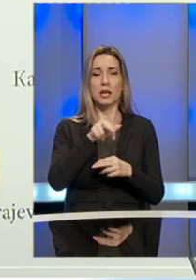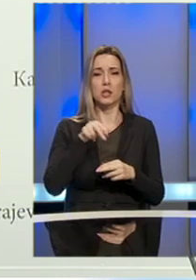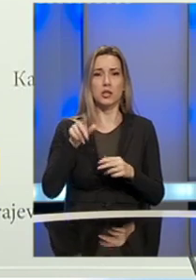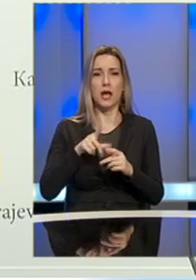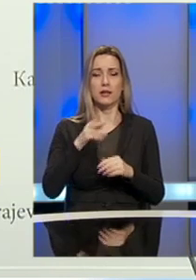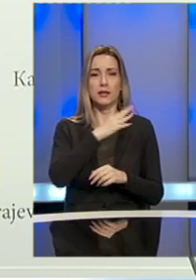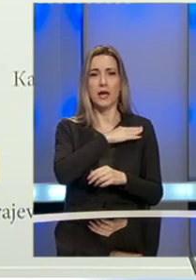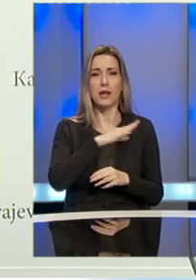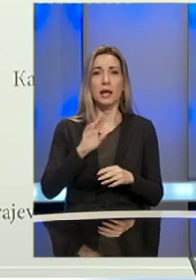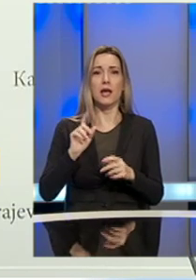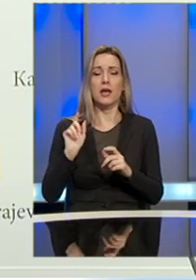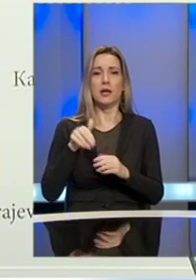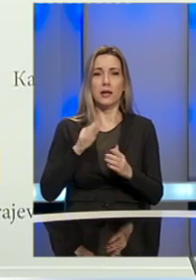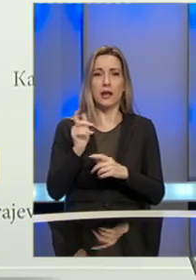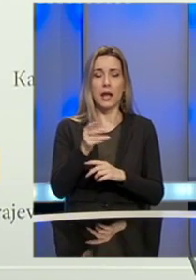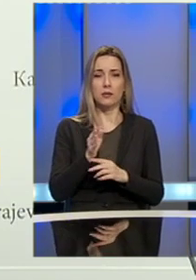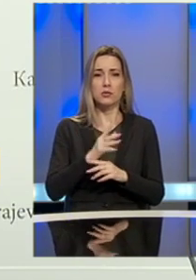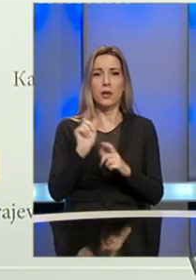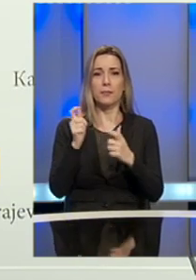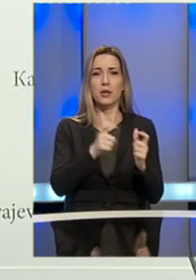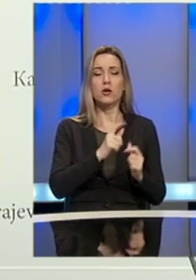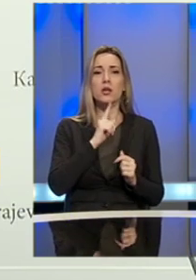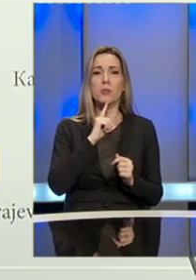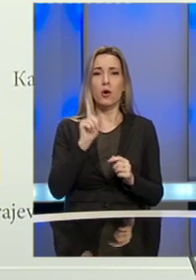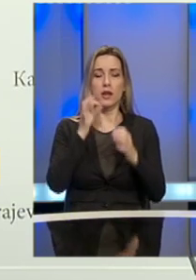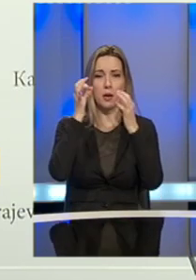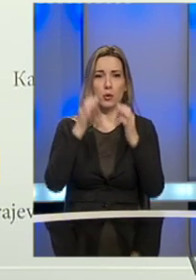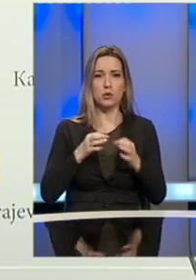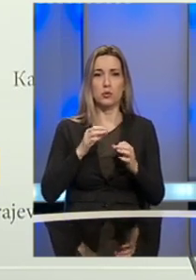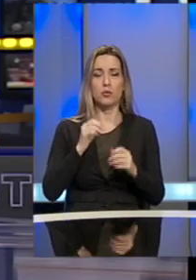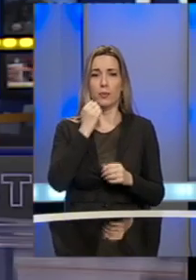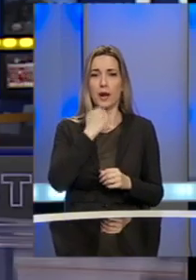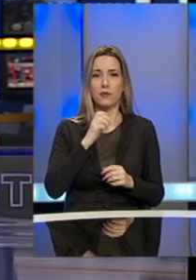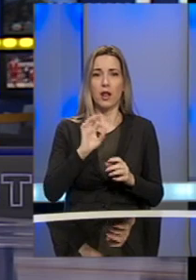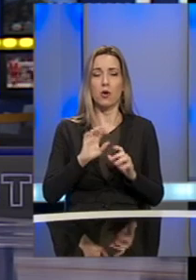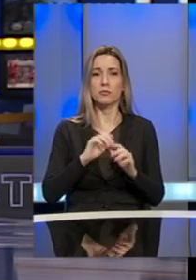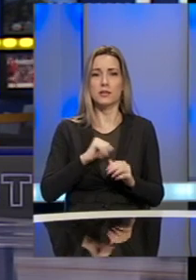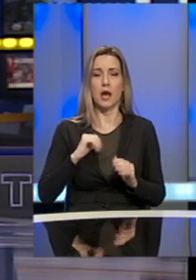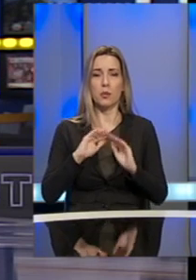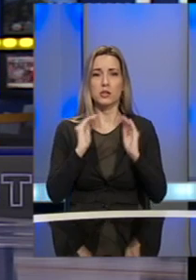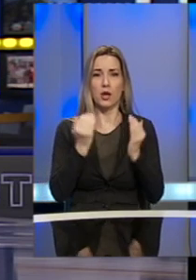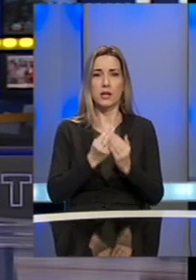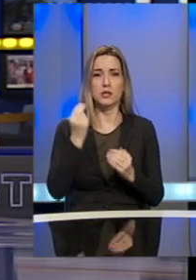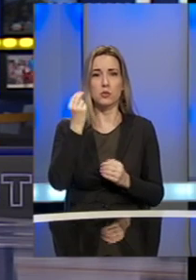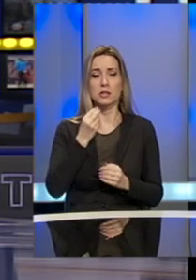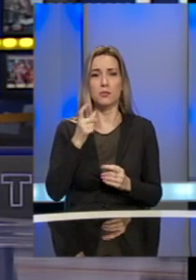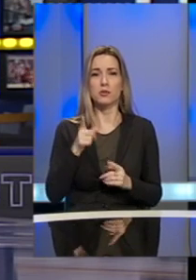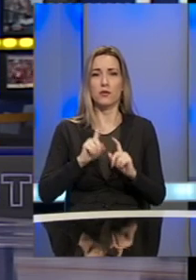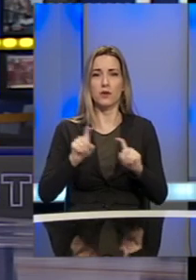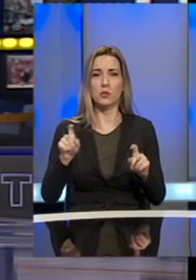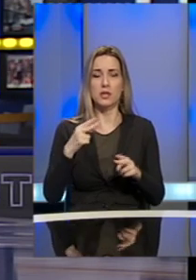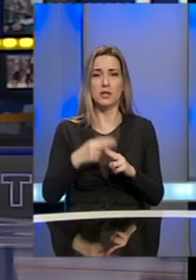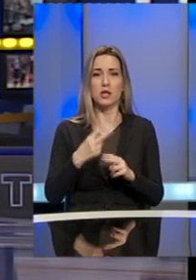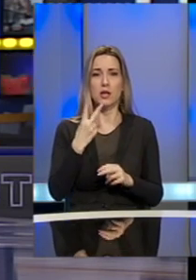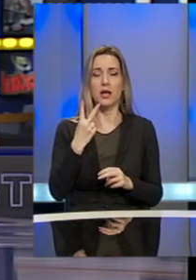krenuće sa privođenjem svih onih koji ne poštuju pravila u samoizolaciji. U Srbiji su od koronavirusa